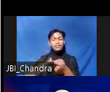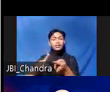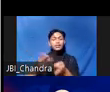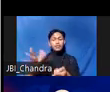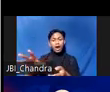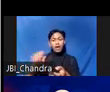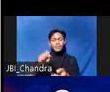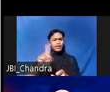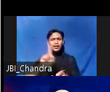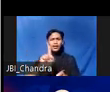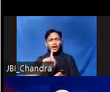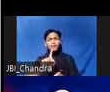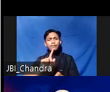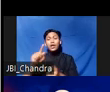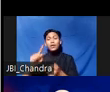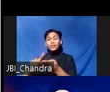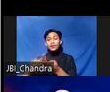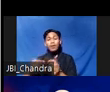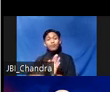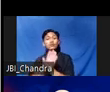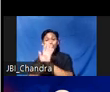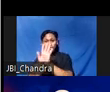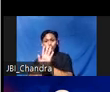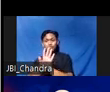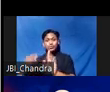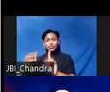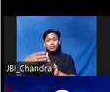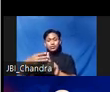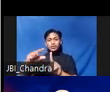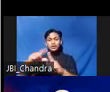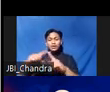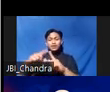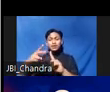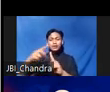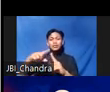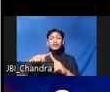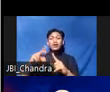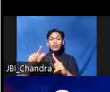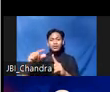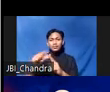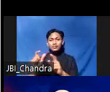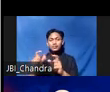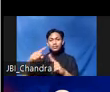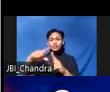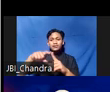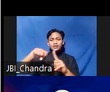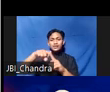nanti tinggal klik bagian dokumen BB biografi ya nanti otomatis